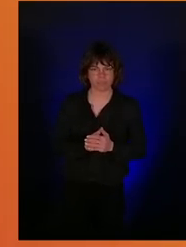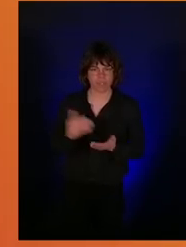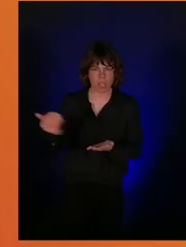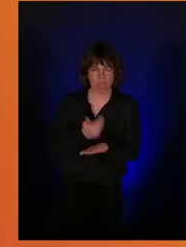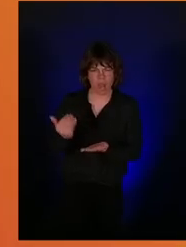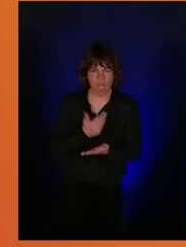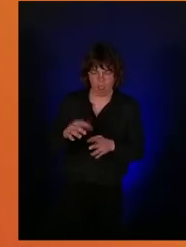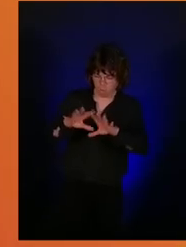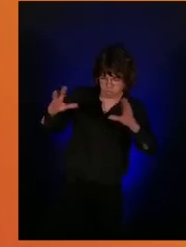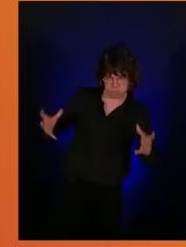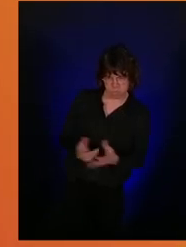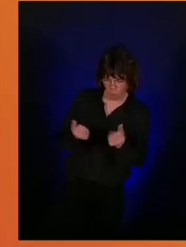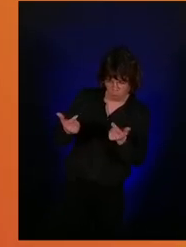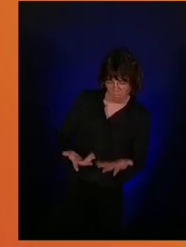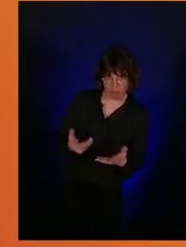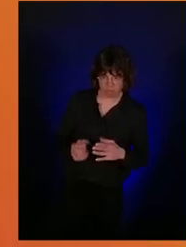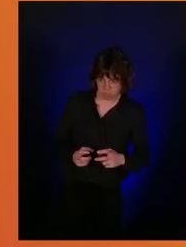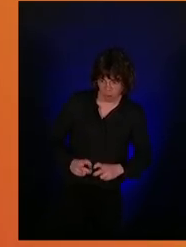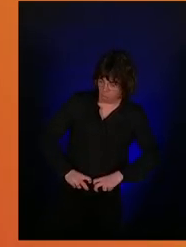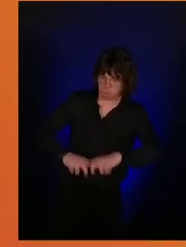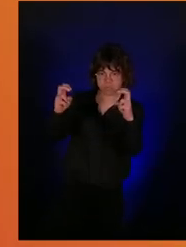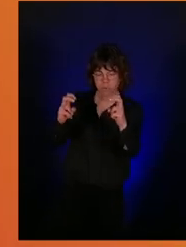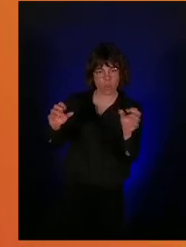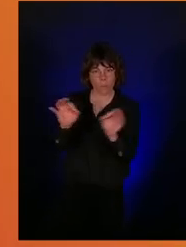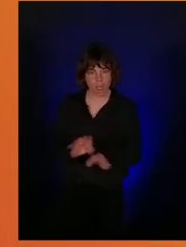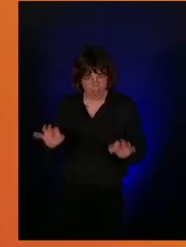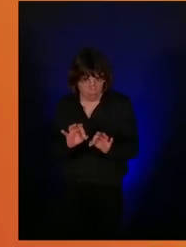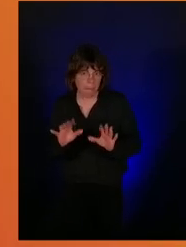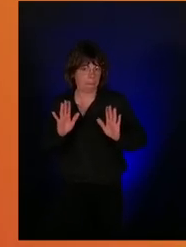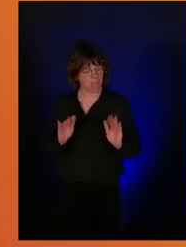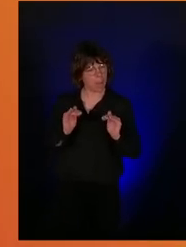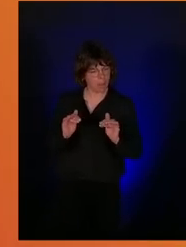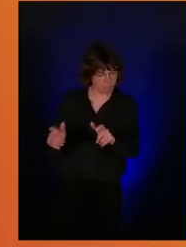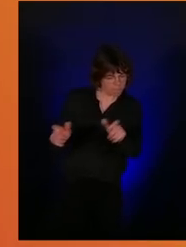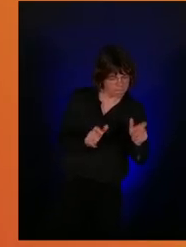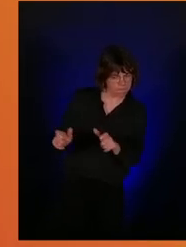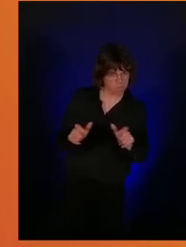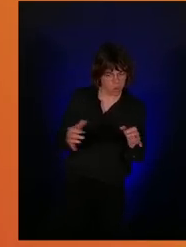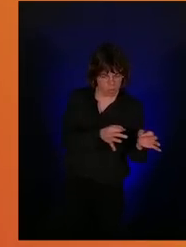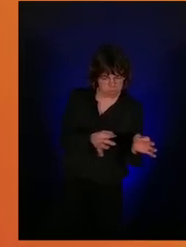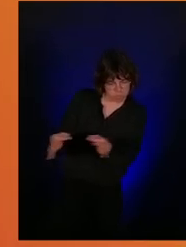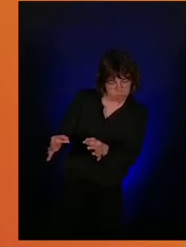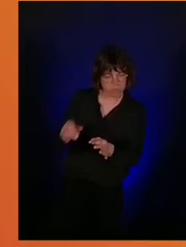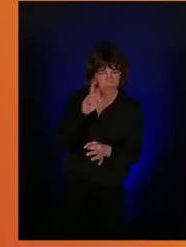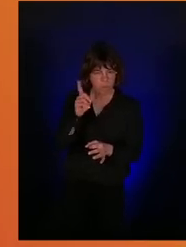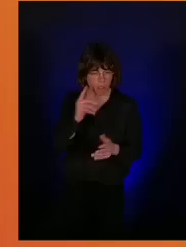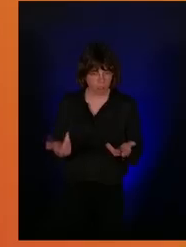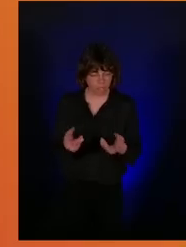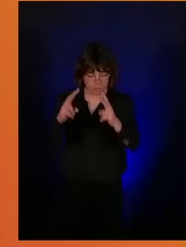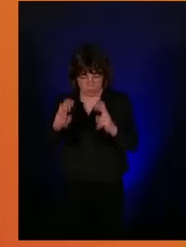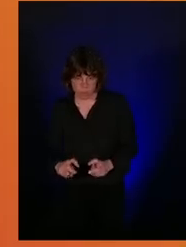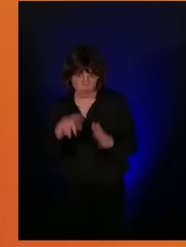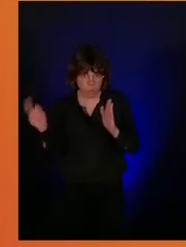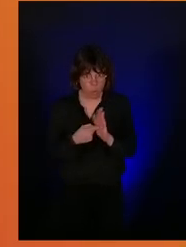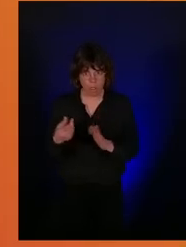salariale, qui pour le moment n'augmente pas de manière exponentielle, mais qui doit être surveillée de manière constante en raison de la diminution des droits